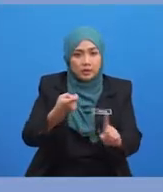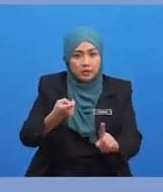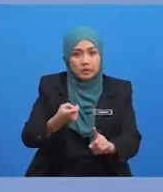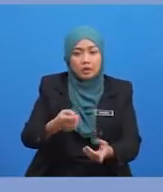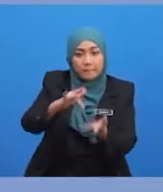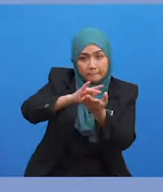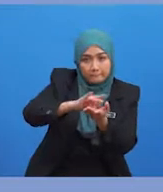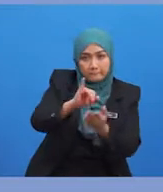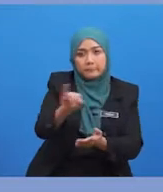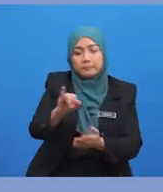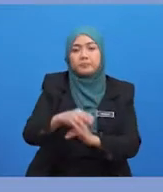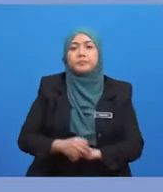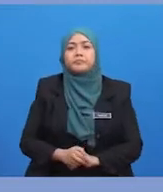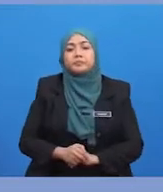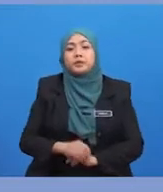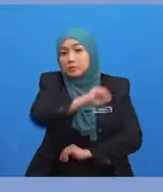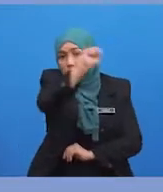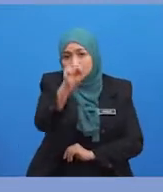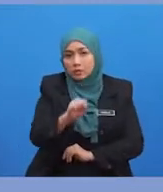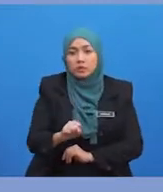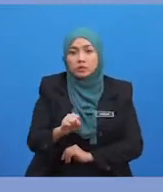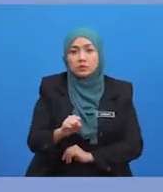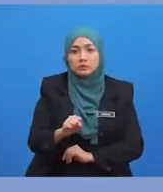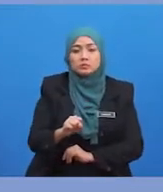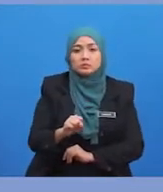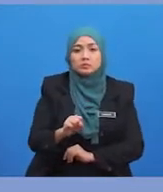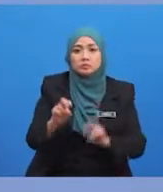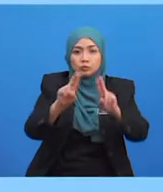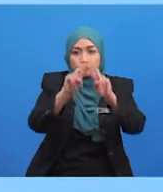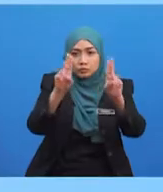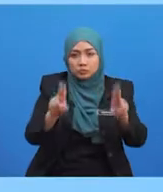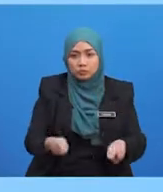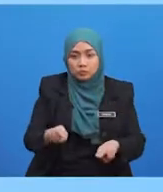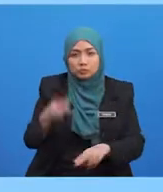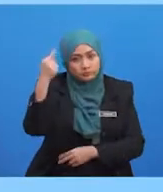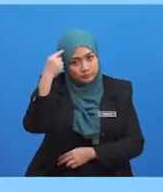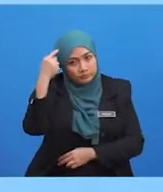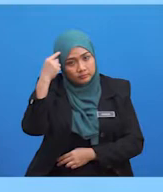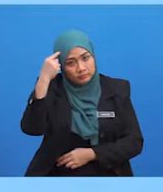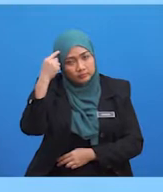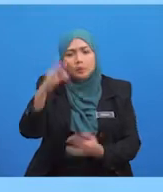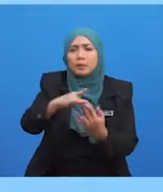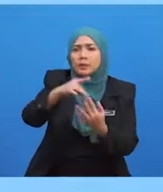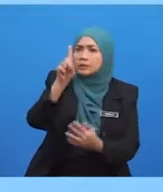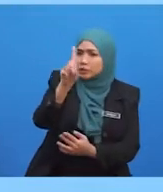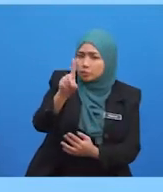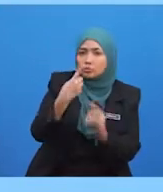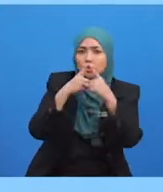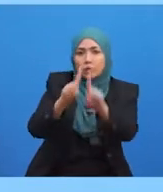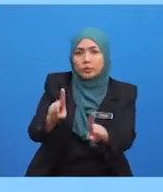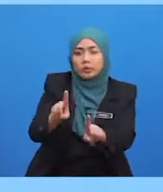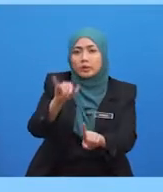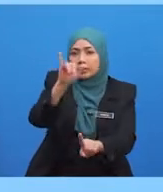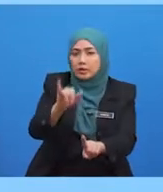kita sama-sama uji minda dengan soalan yang telah cikgu sediakan. Pilih satu jawapan yang paling